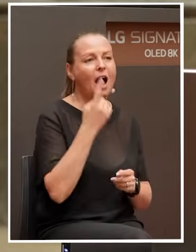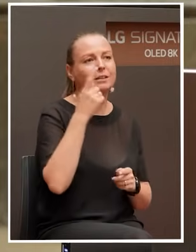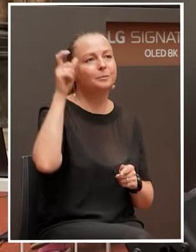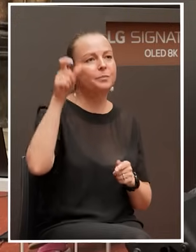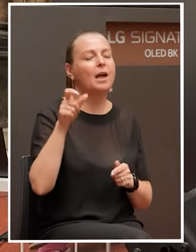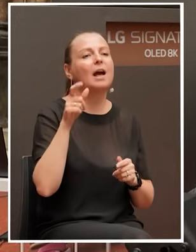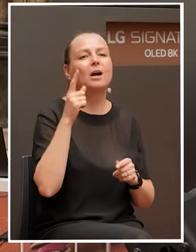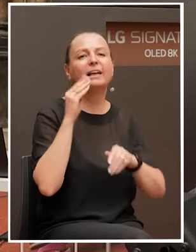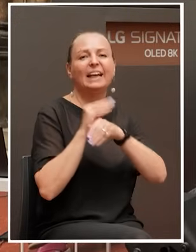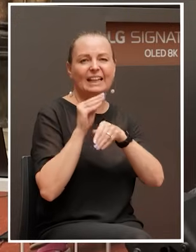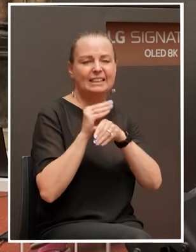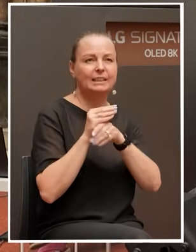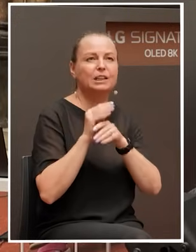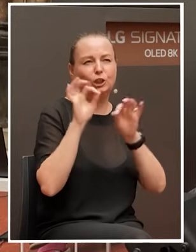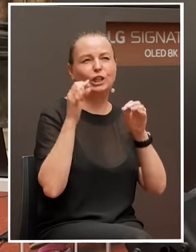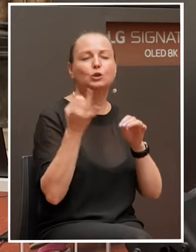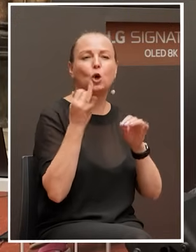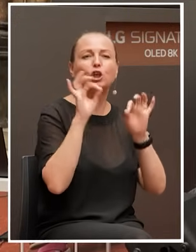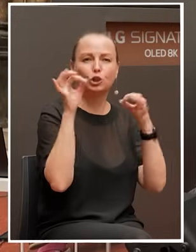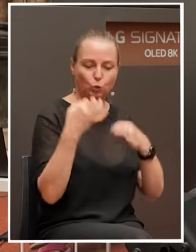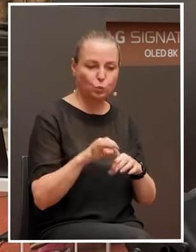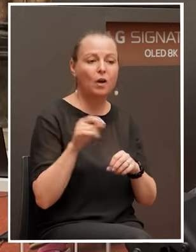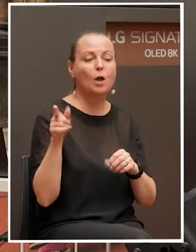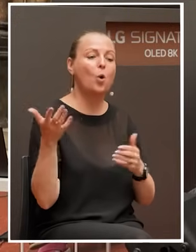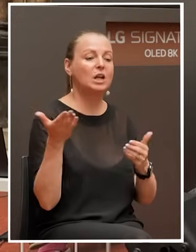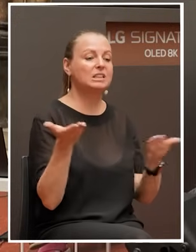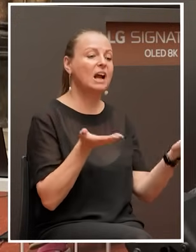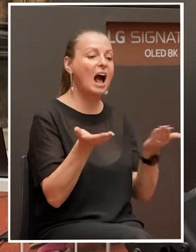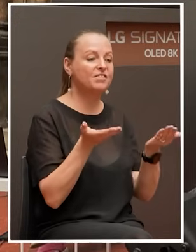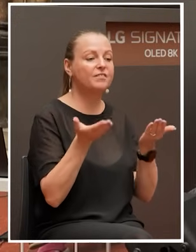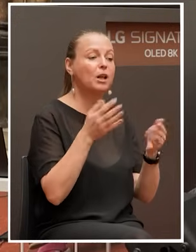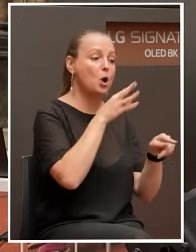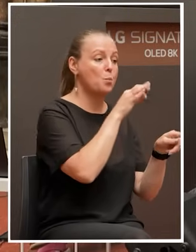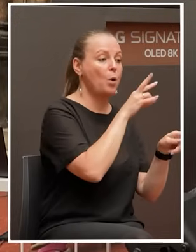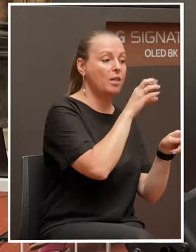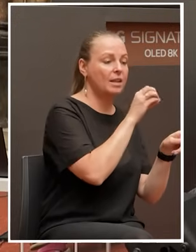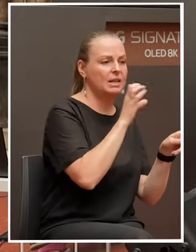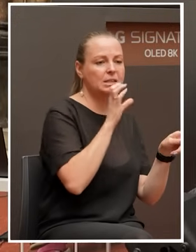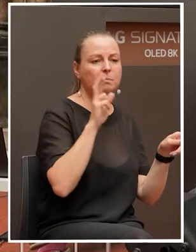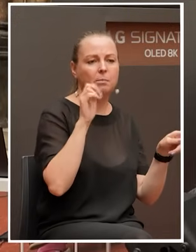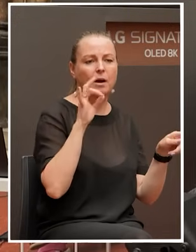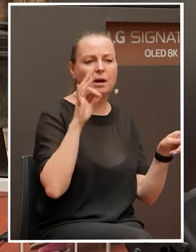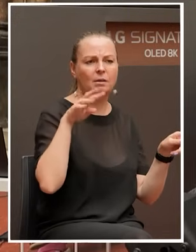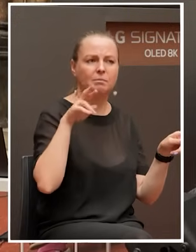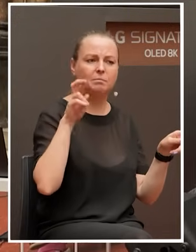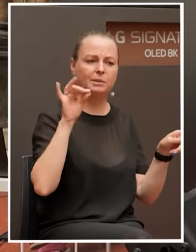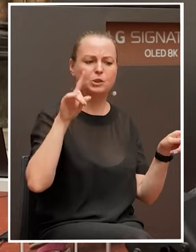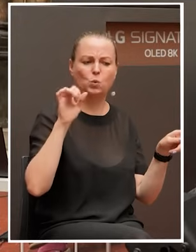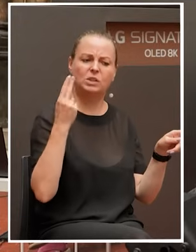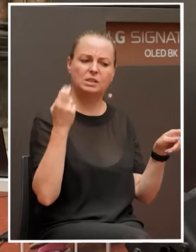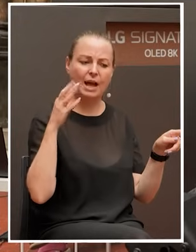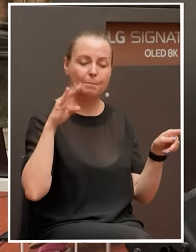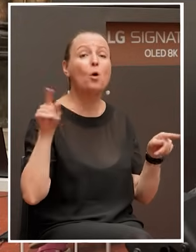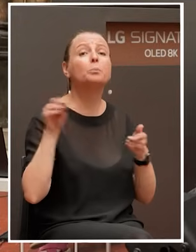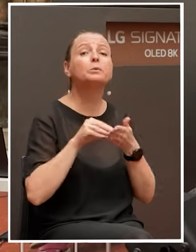проницательный критик, историк искусства, сопоставляющий Моне с барбизонцами, пишет: